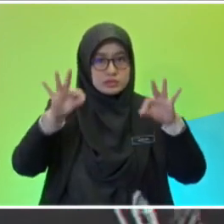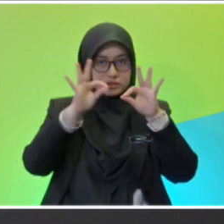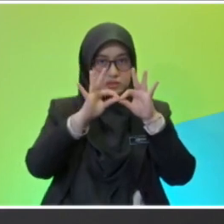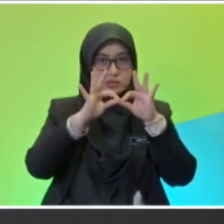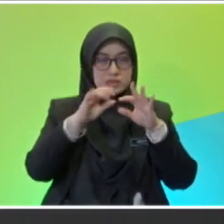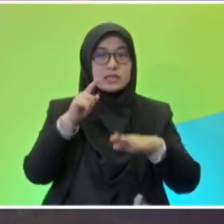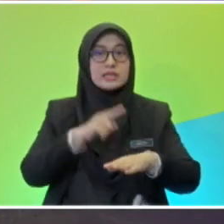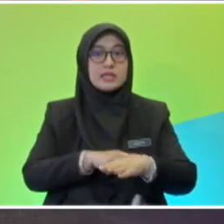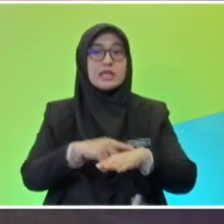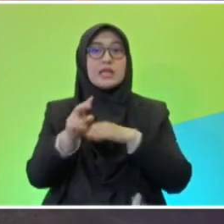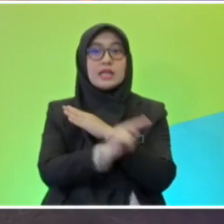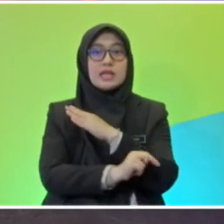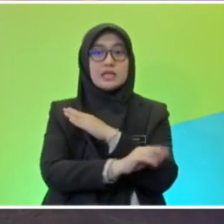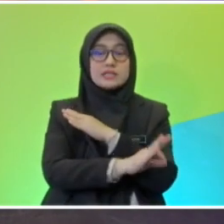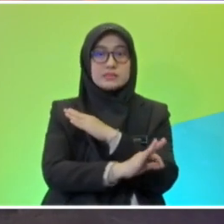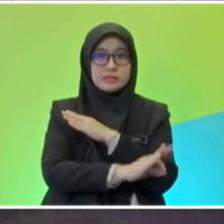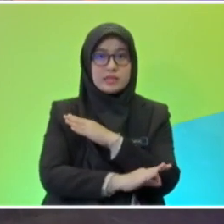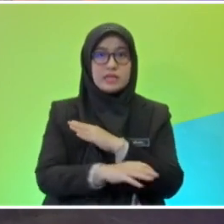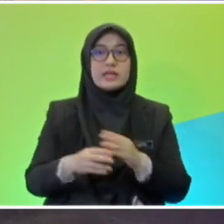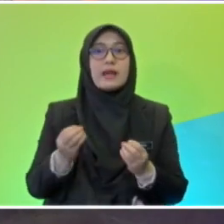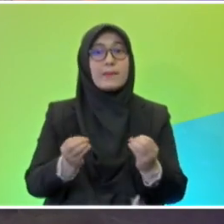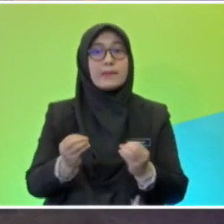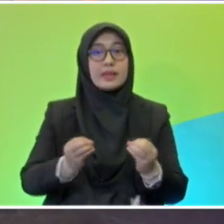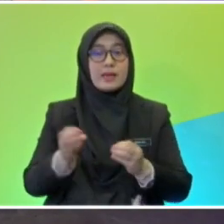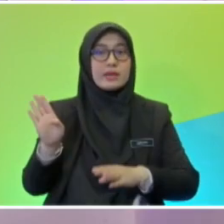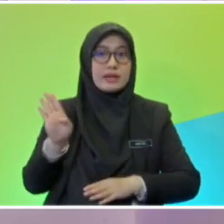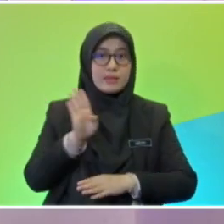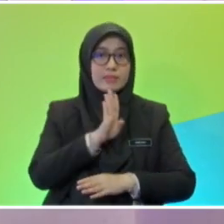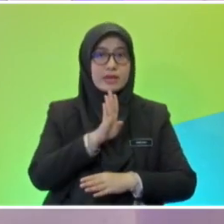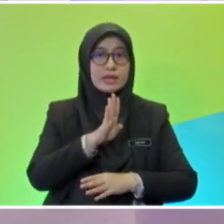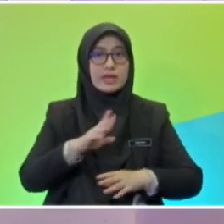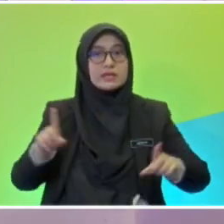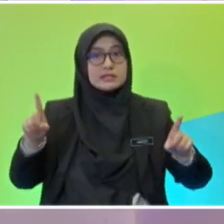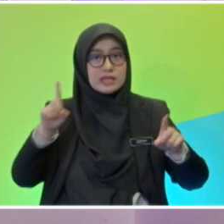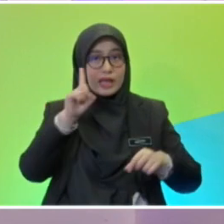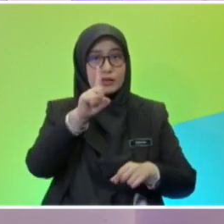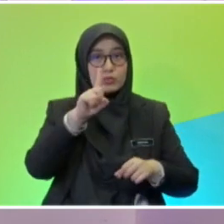Barat Tadi menyatukan daerah-daerah yang ada menjadi kampus